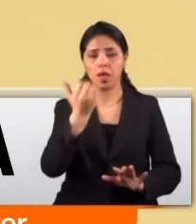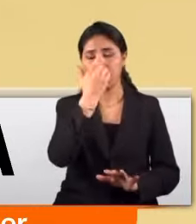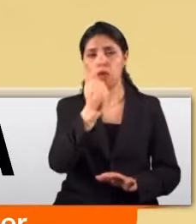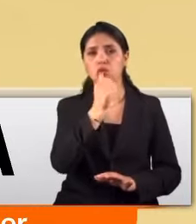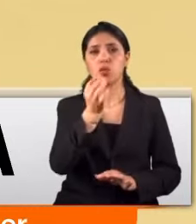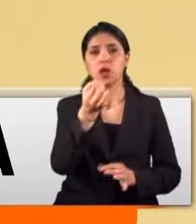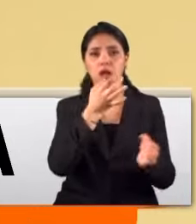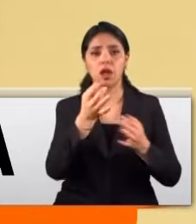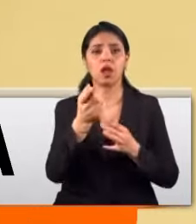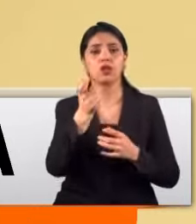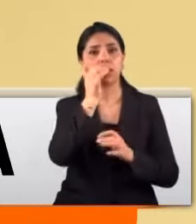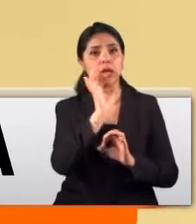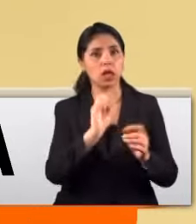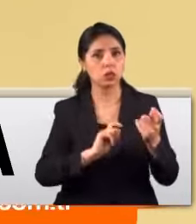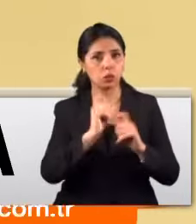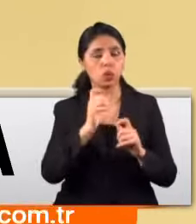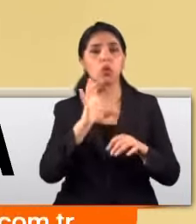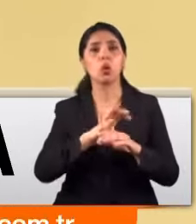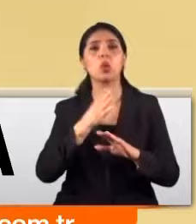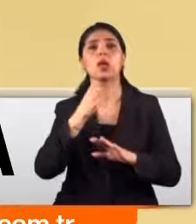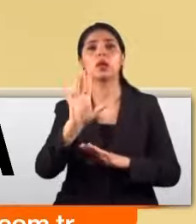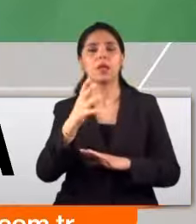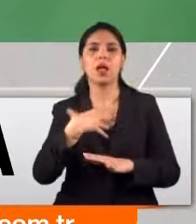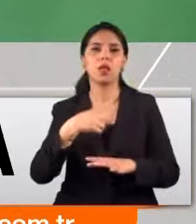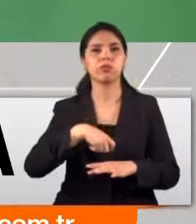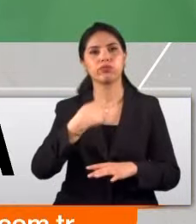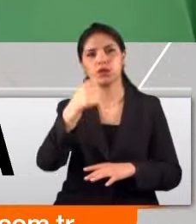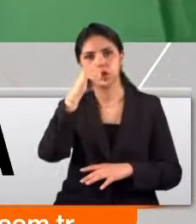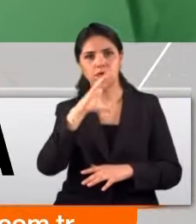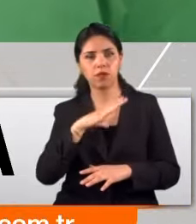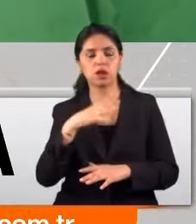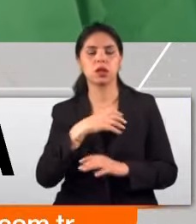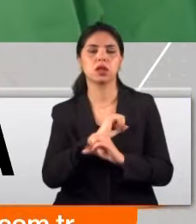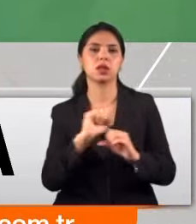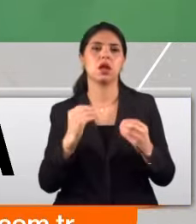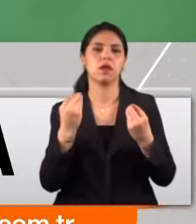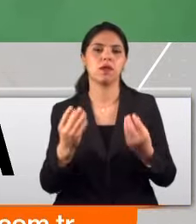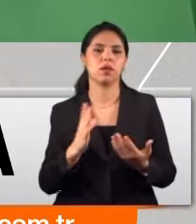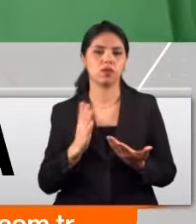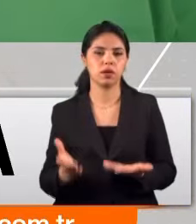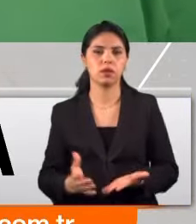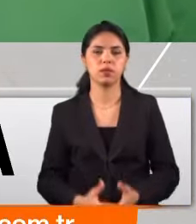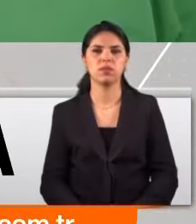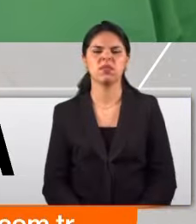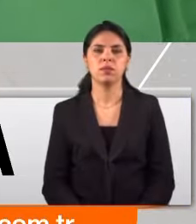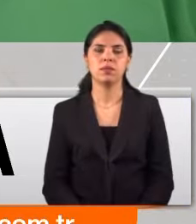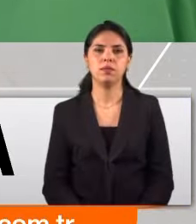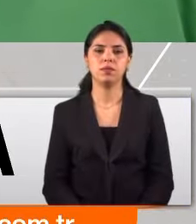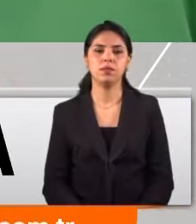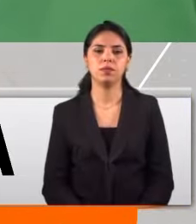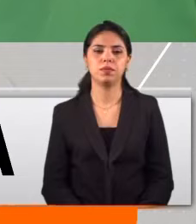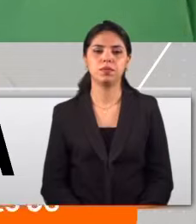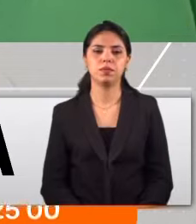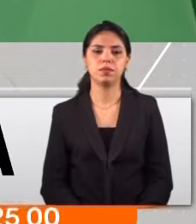sulandırıcının bilinçsiz kullanımı çok daha büyük risklere yol açıyor. Kaş yapayım derken göz çıkartır. Hiçbir hastalığı olmayan bir hastayı bir de